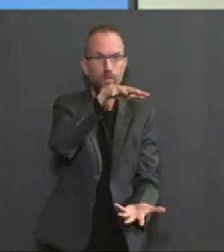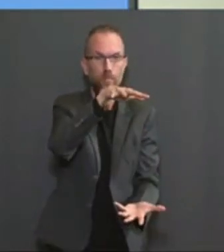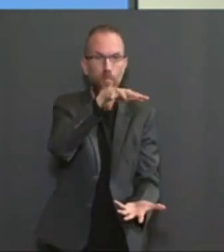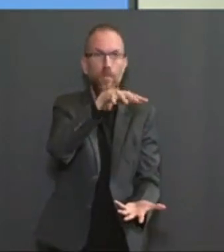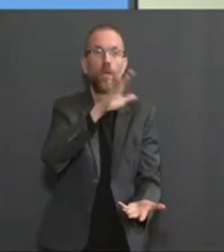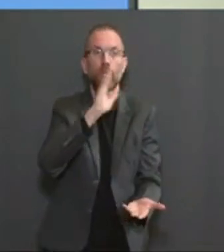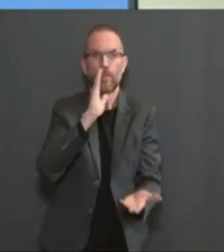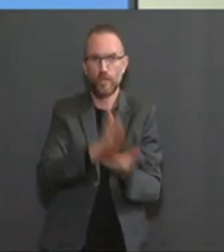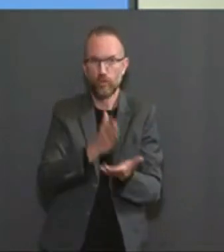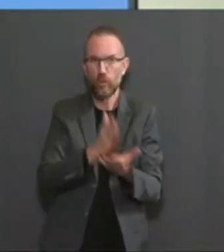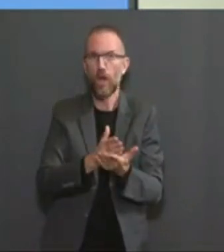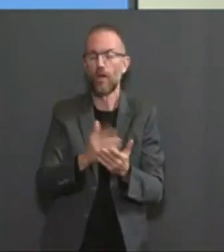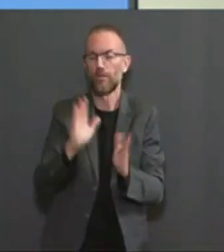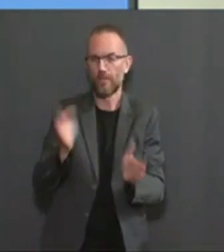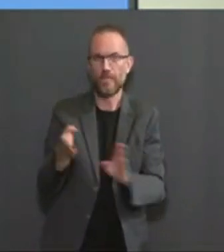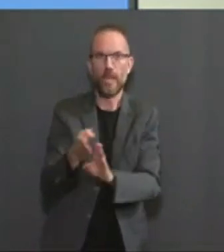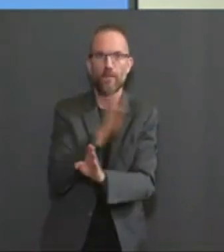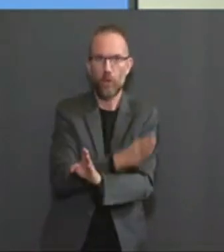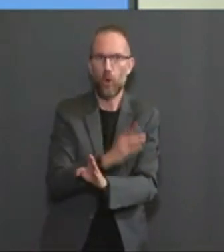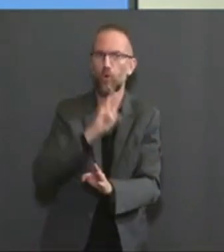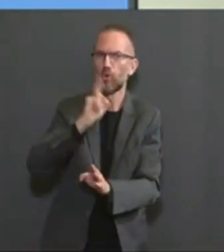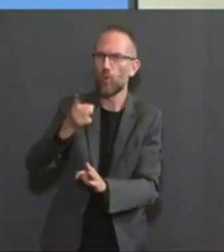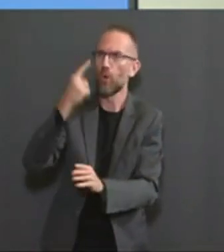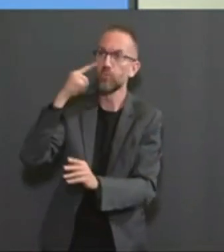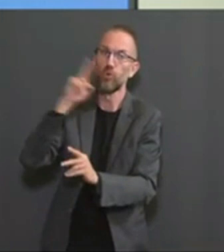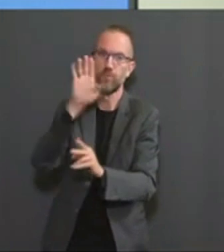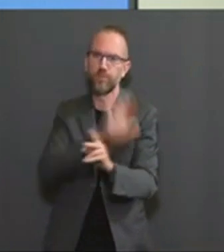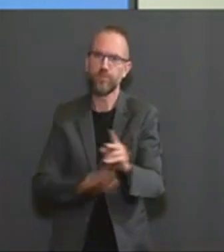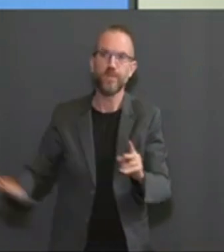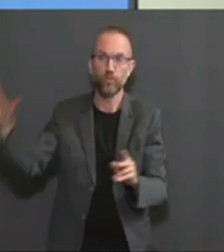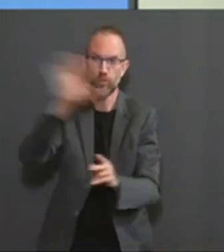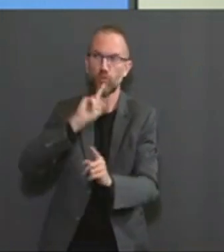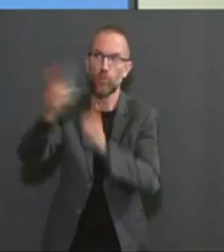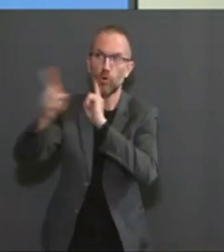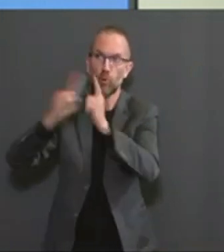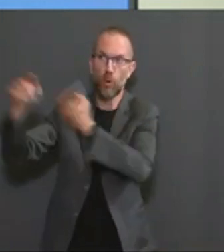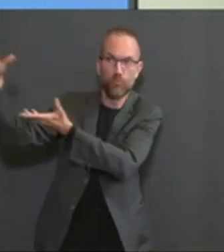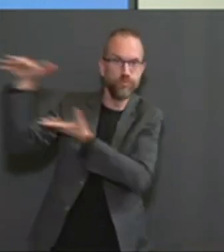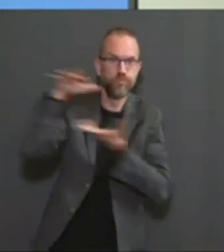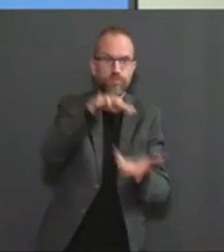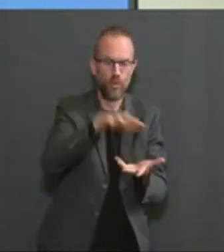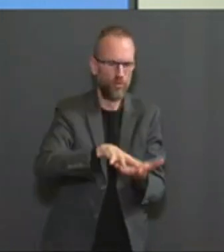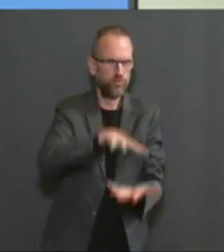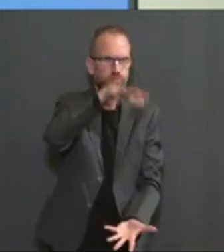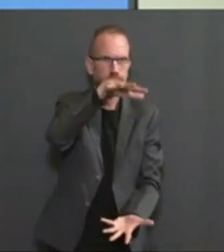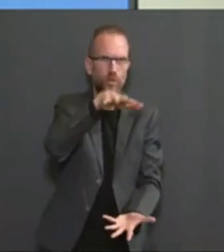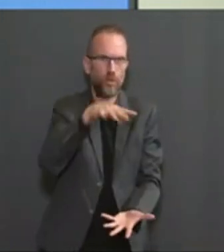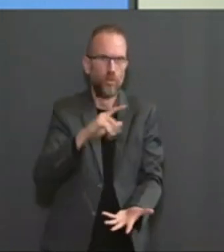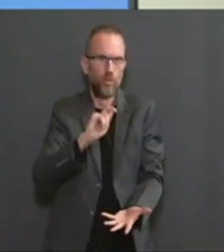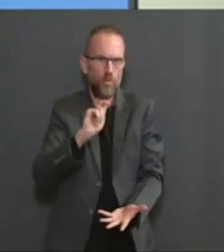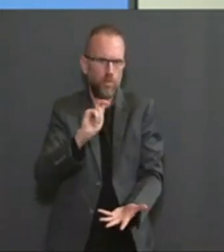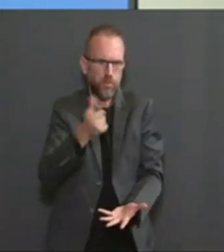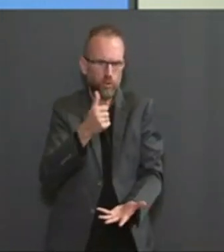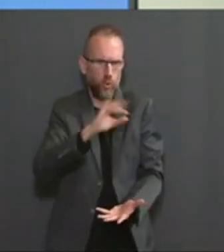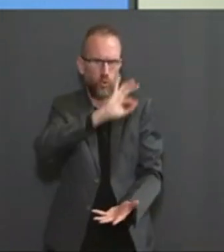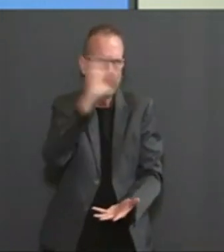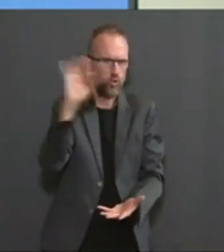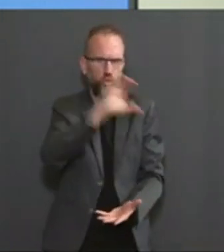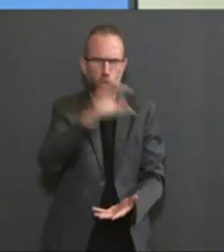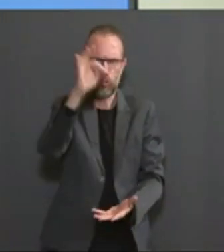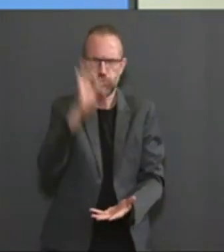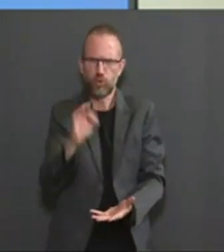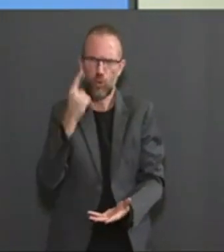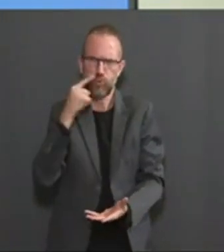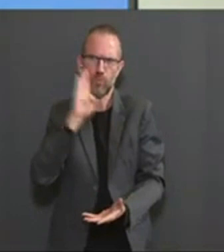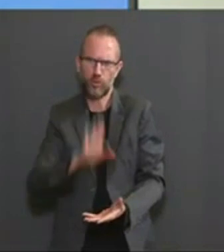précommande en Belgique de quoi couvrir la quasi-entièreté ou l'entièreté de la population. Il y a encore d'autres